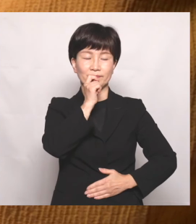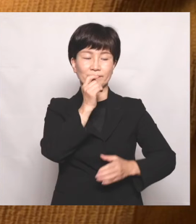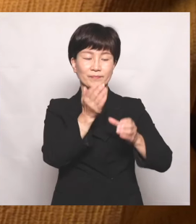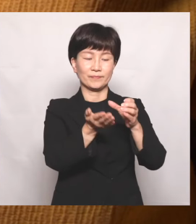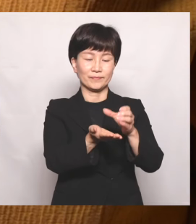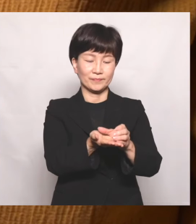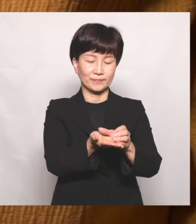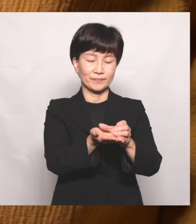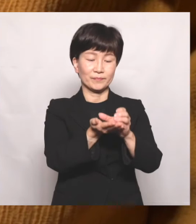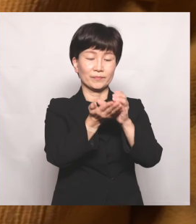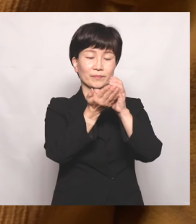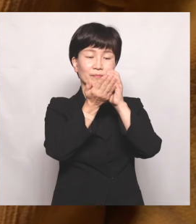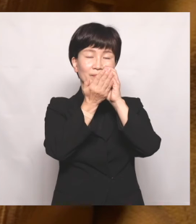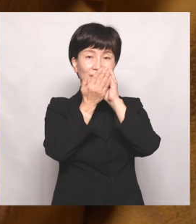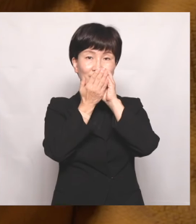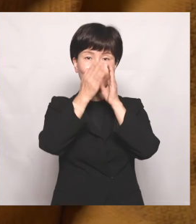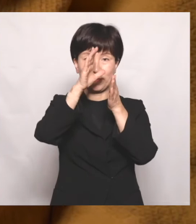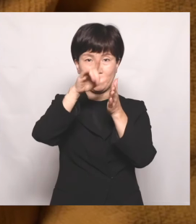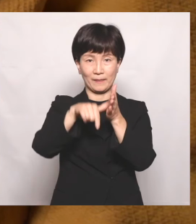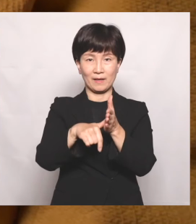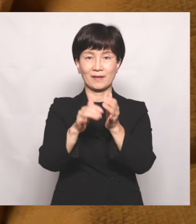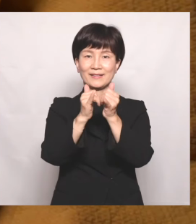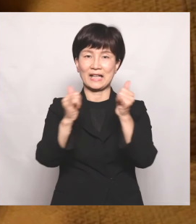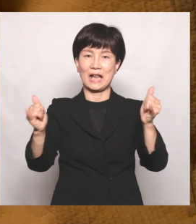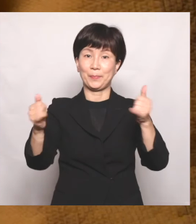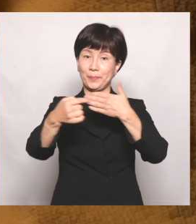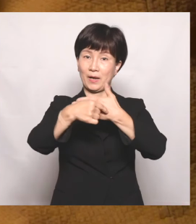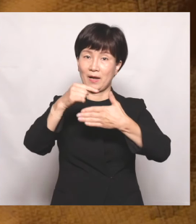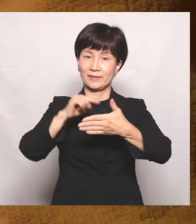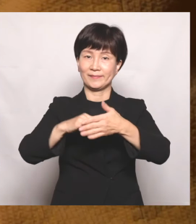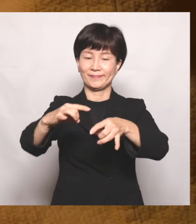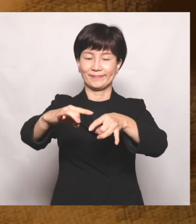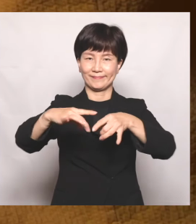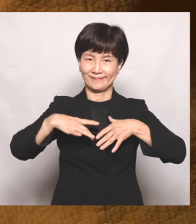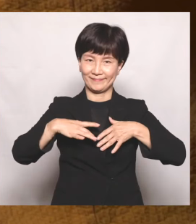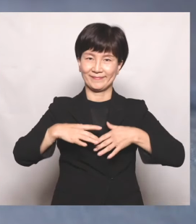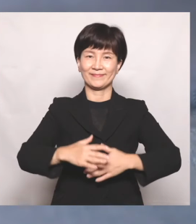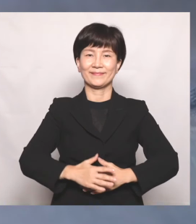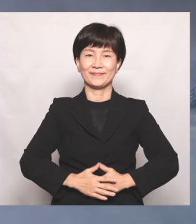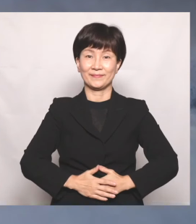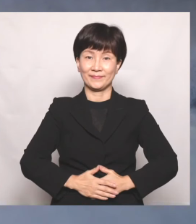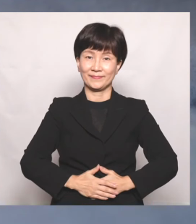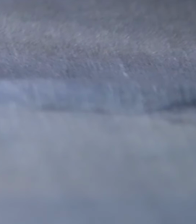말없이 마시는 차 한 잔의 여유에서 우리네 사람의 이야기가 느껴집니다.